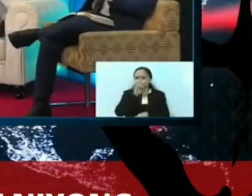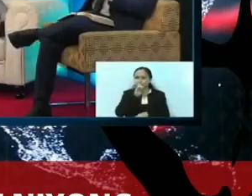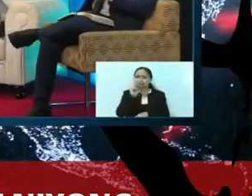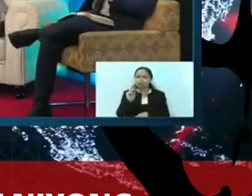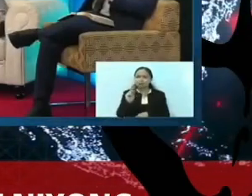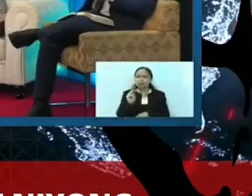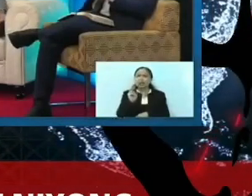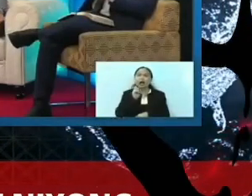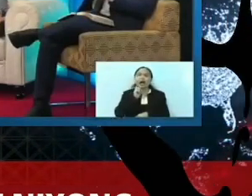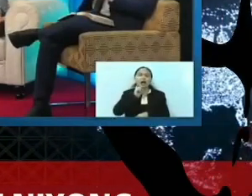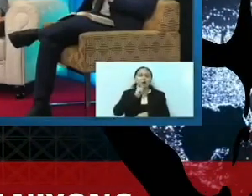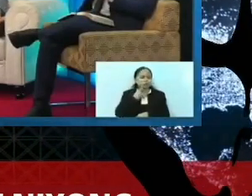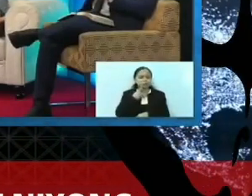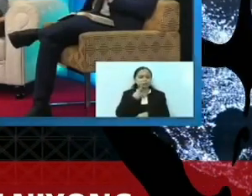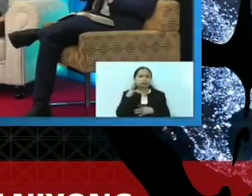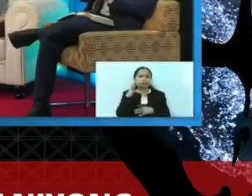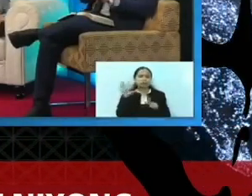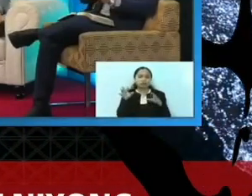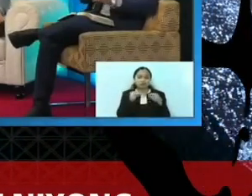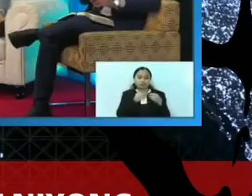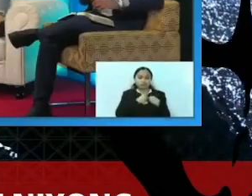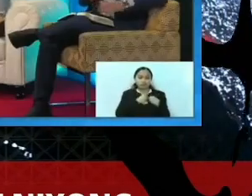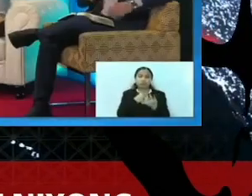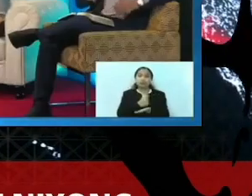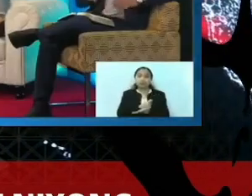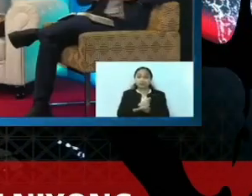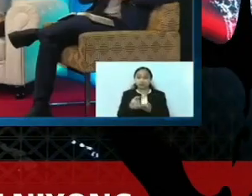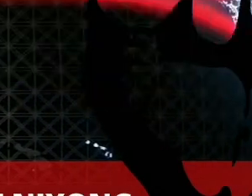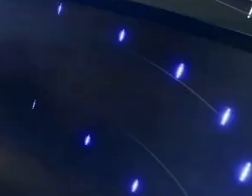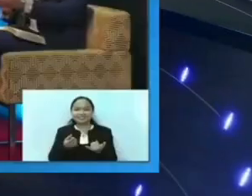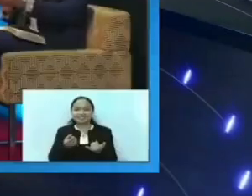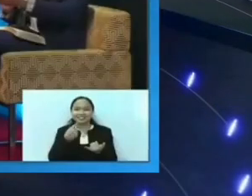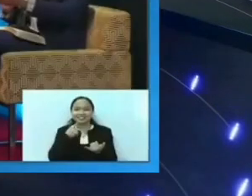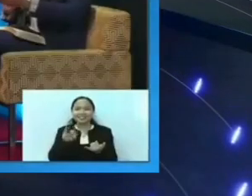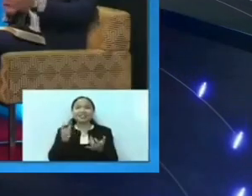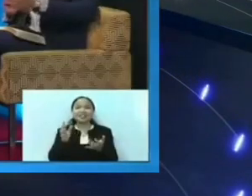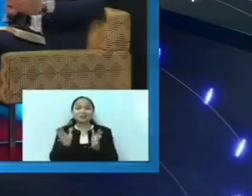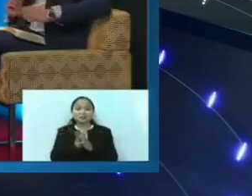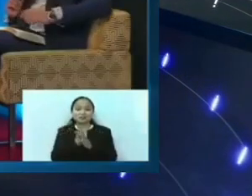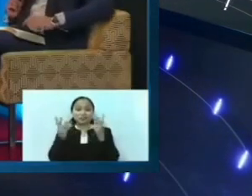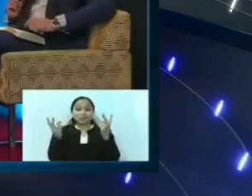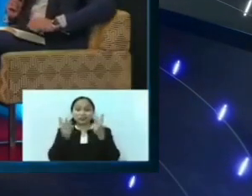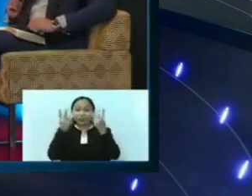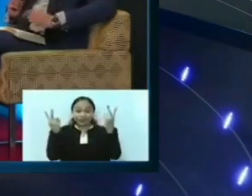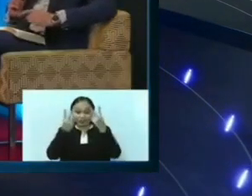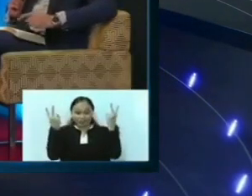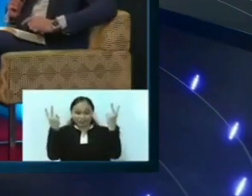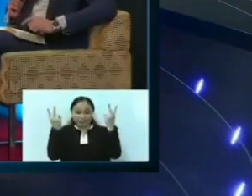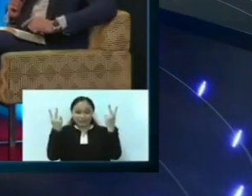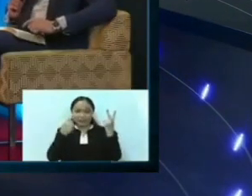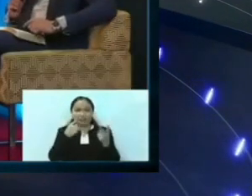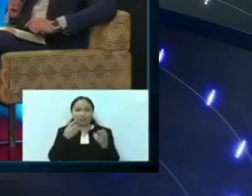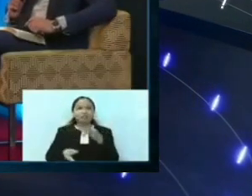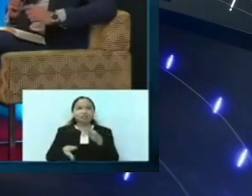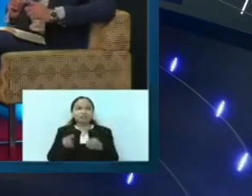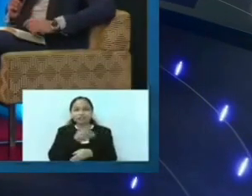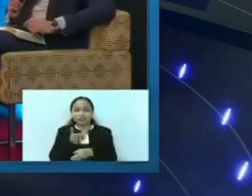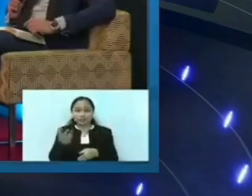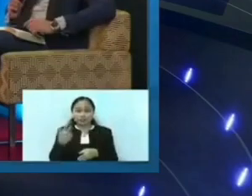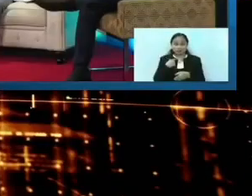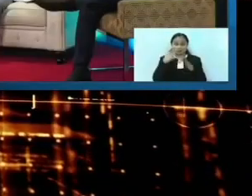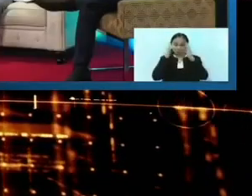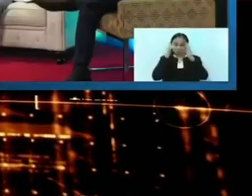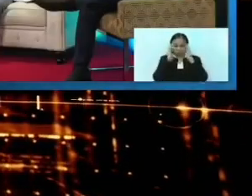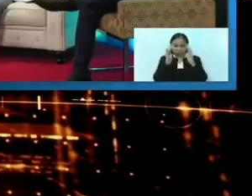ninyong tanggapin ang katotohanan na kayo ay more than conquerors. Diba? Yeah, pag if you're going to take a look yan sa mga